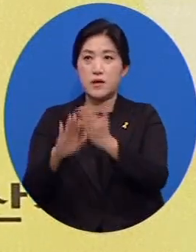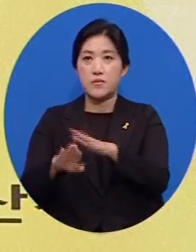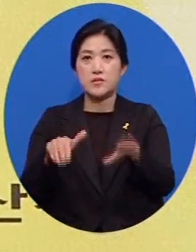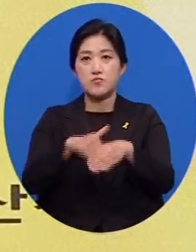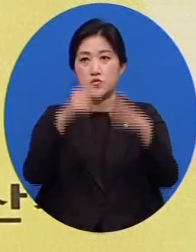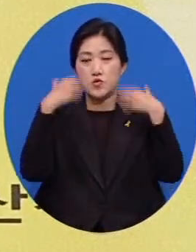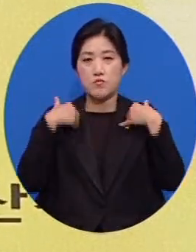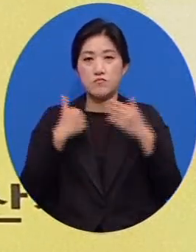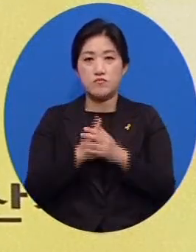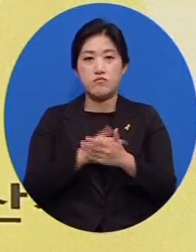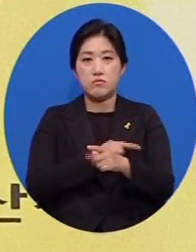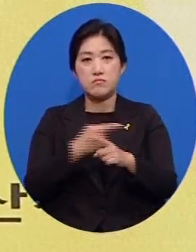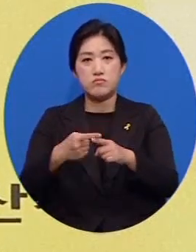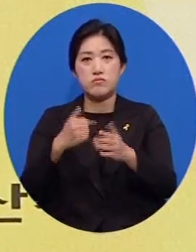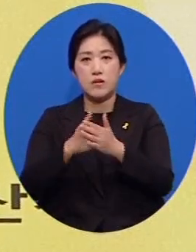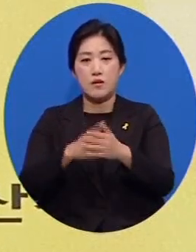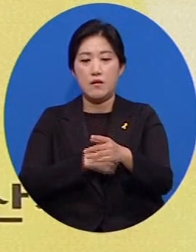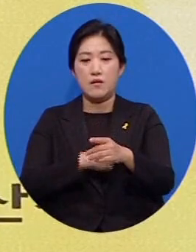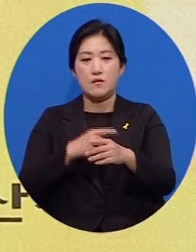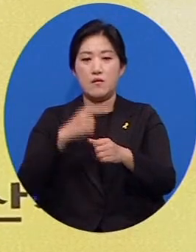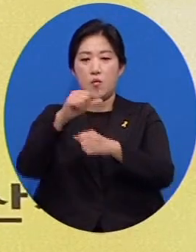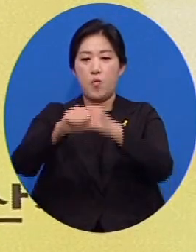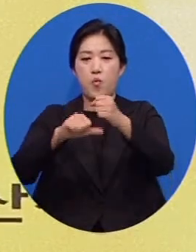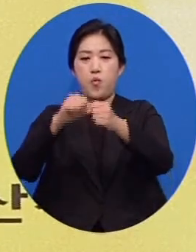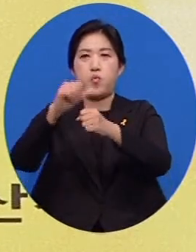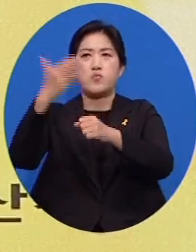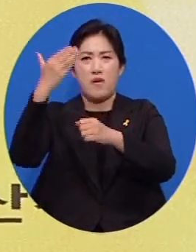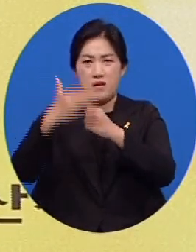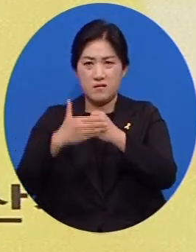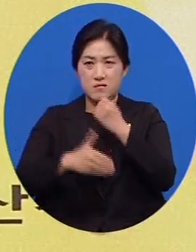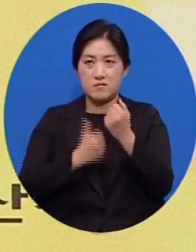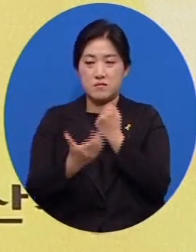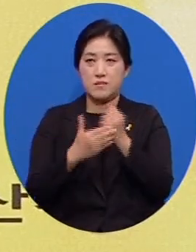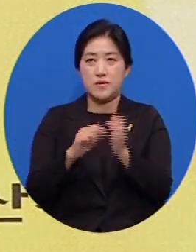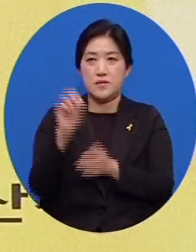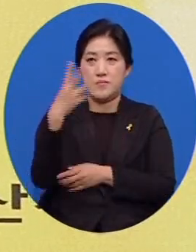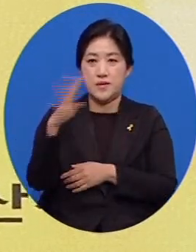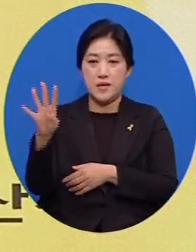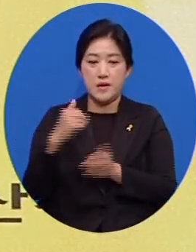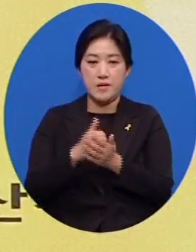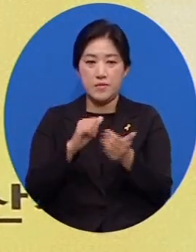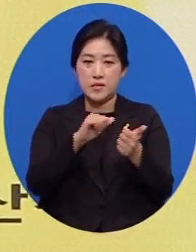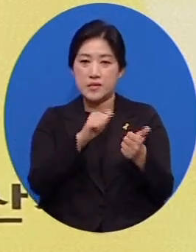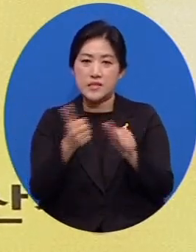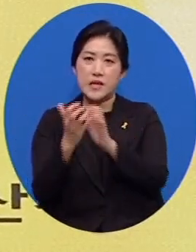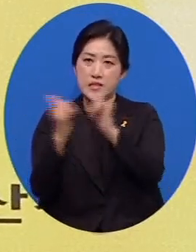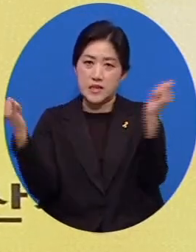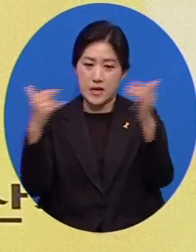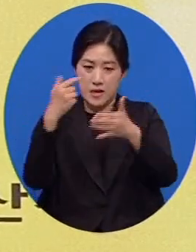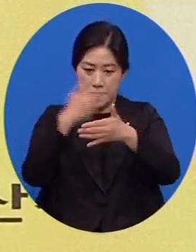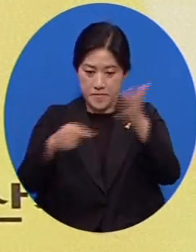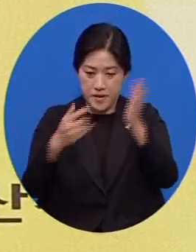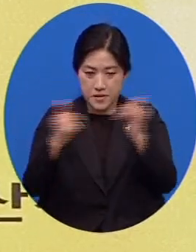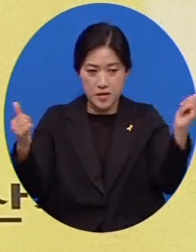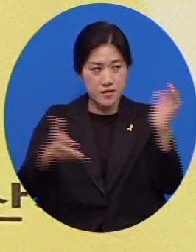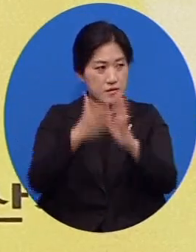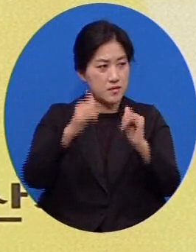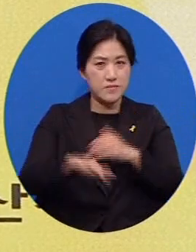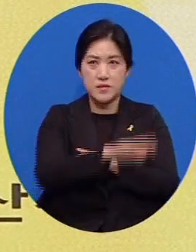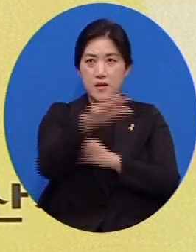정부의 임기도 마지막 해에 들어갑니다. 304명 세월호 참사 희생자와 피해자들의 시민들과